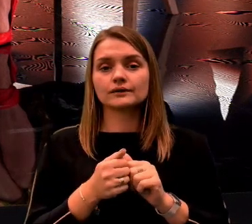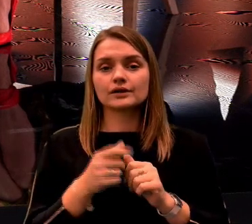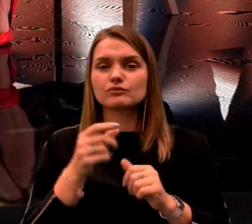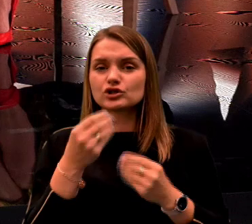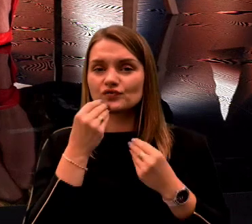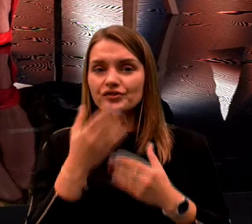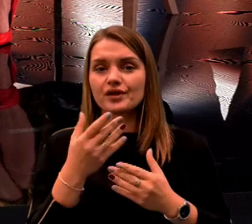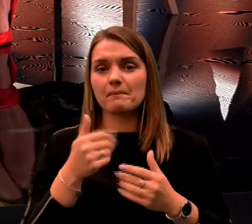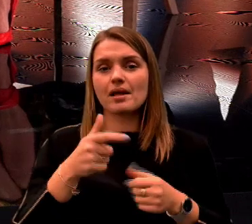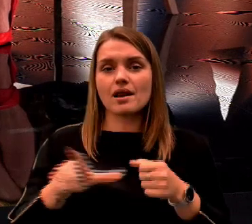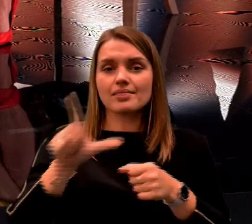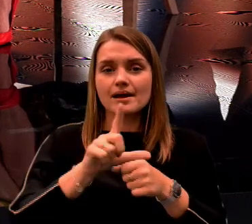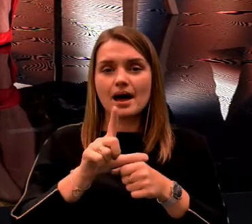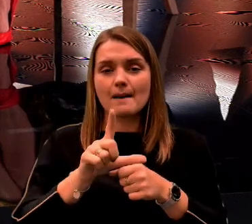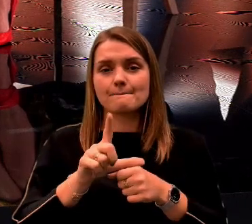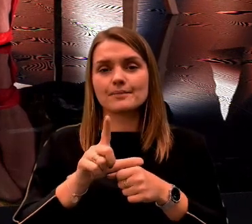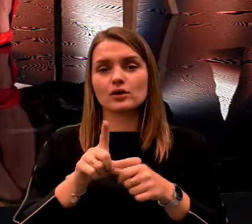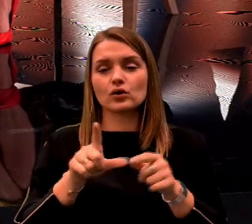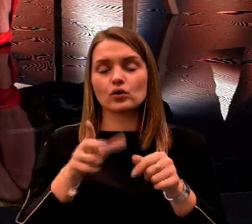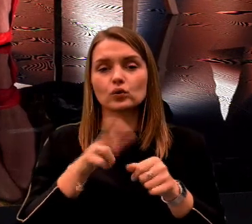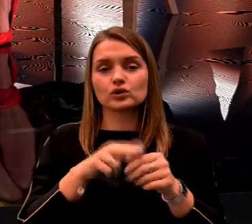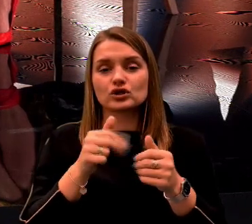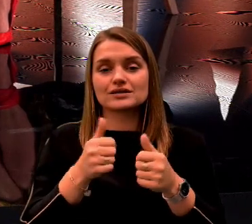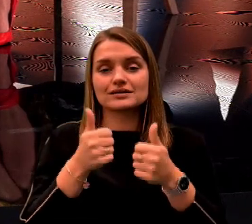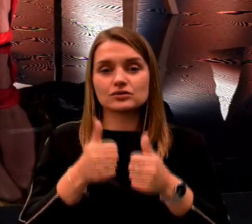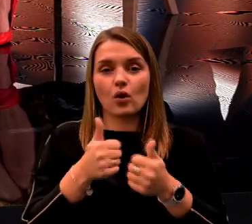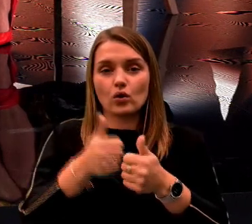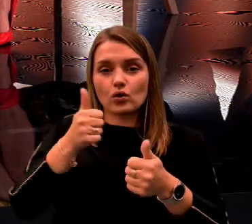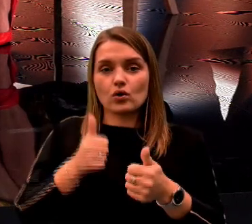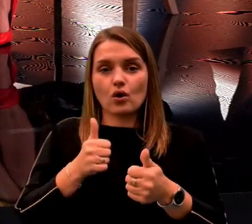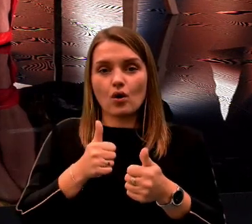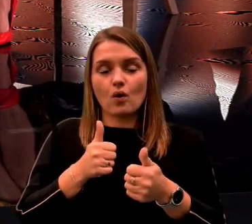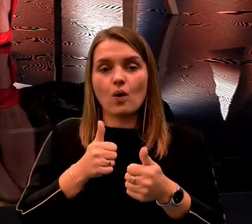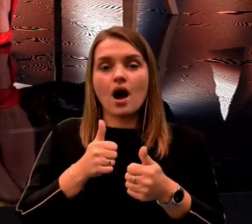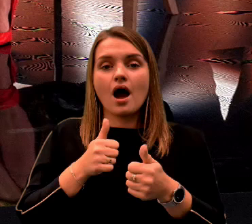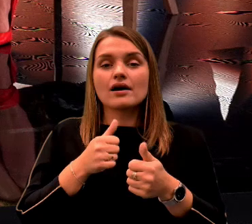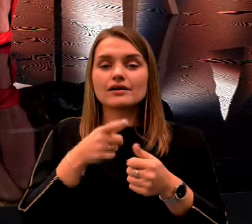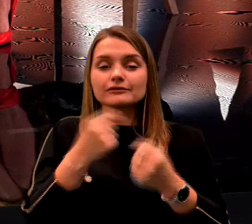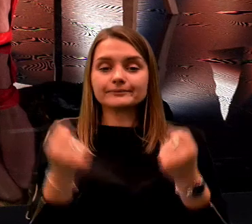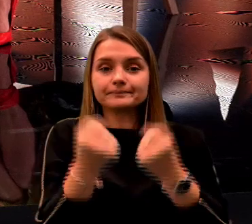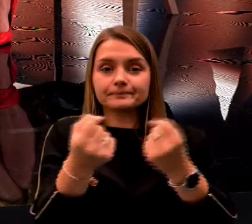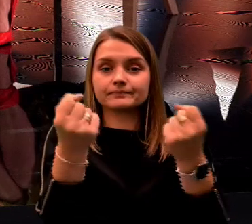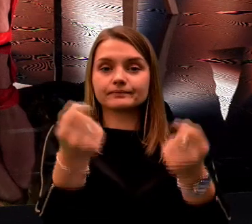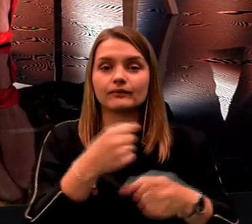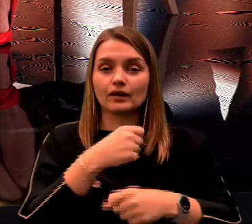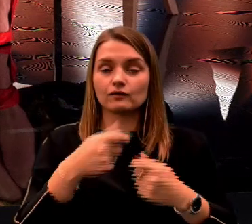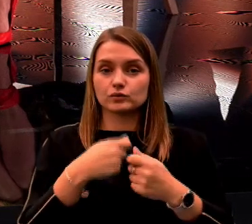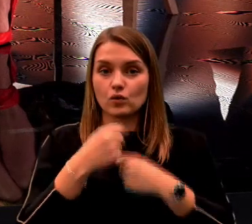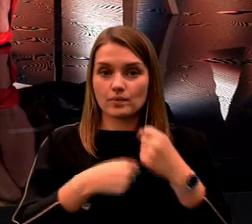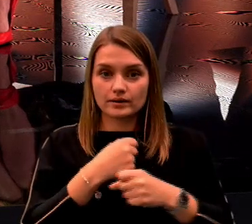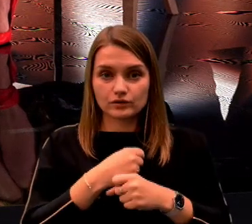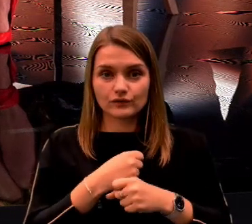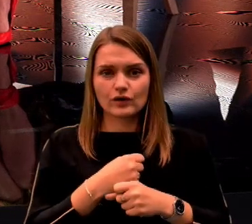liderami, którzy stoją trochę z tyłu i wspierają te zespoły. Tutaj tych modeli współistniejących będziemy mieli bardzo dużo i myślę, że my